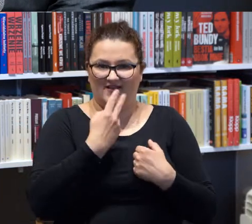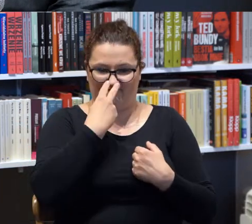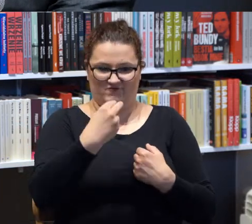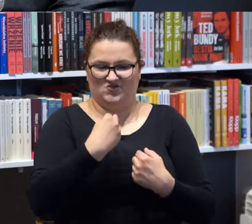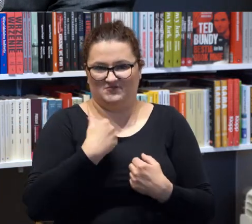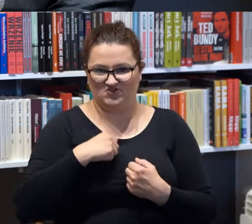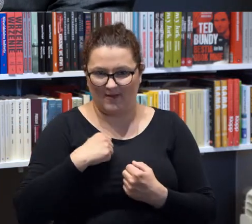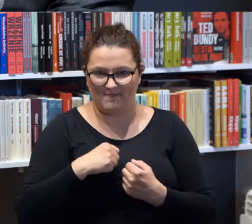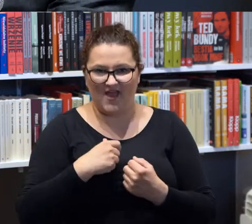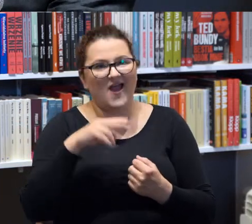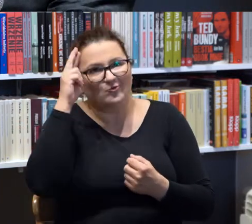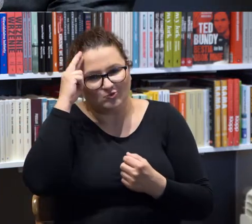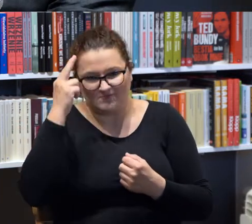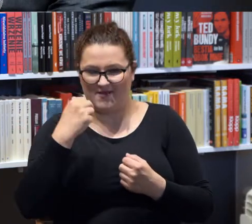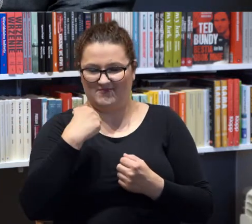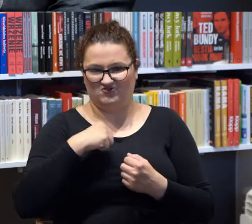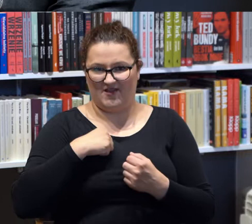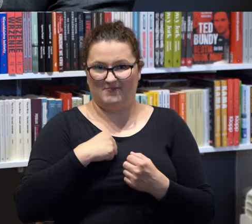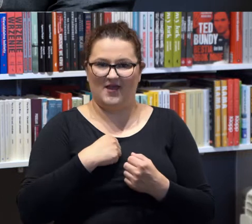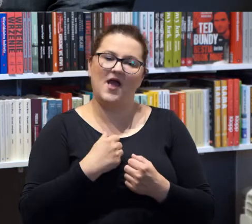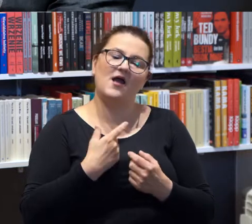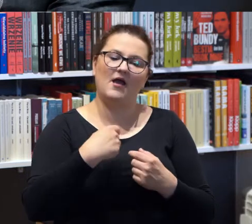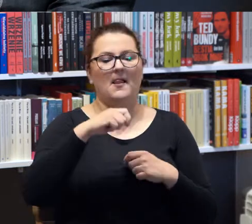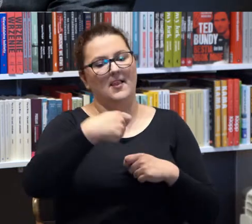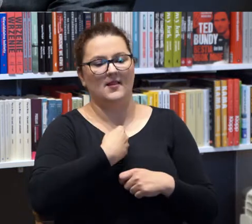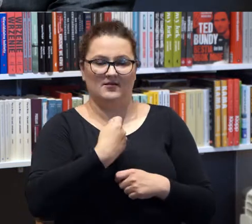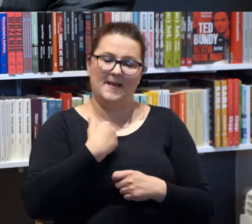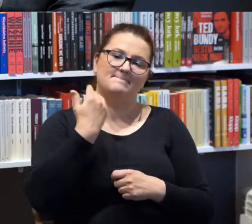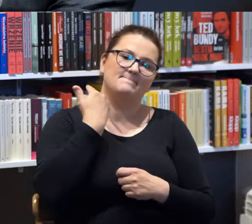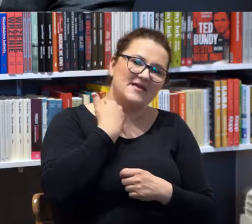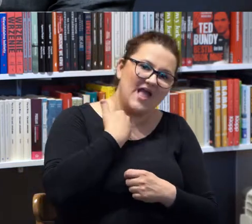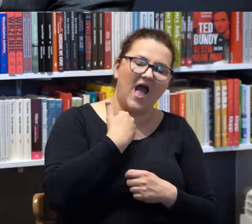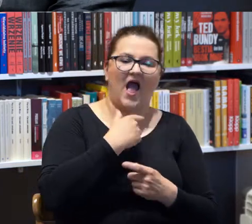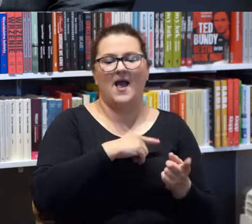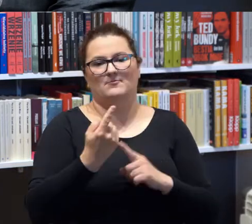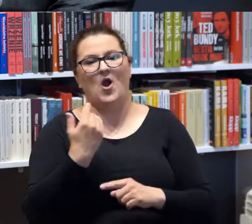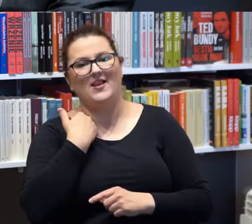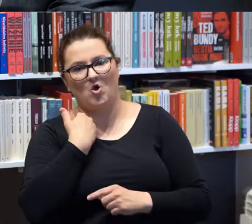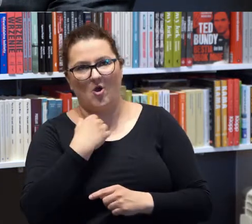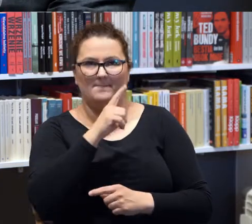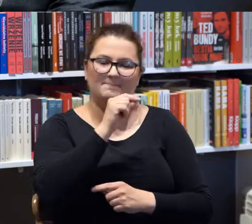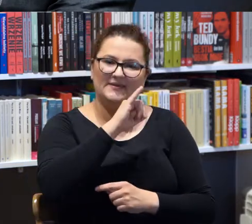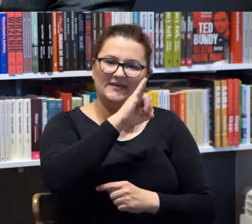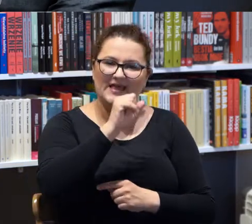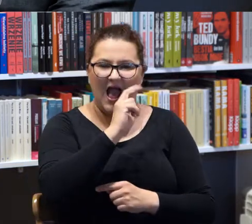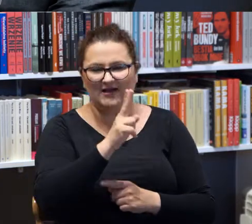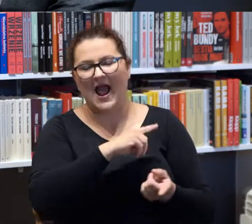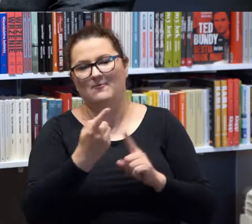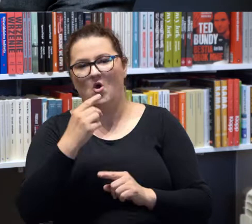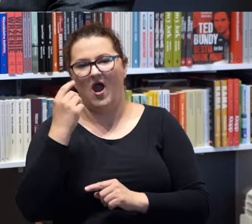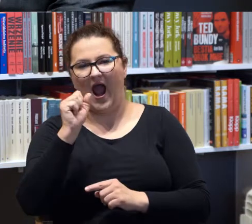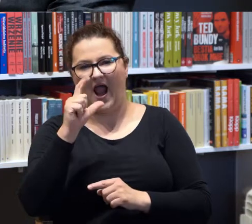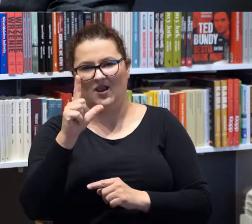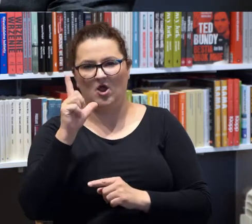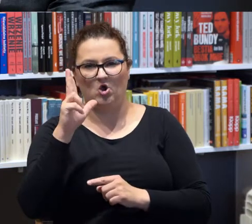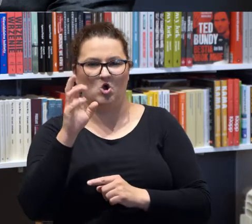jak siebie rozumiemy, jak siebie opisujemy. Czy jestem pijakiem, czy jestem alkoholikiem? No to jest niby, słuchajcie, to jest pytanie, które na